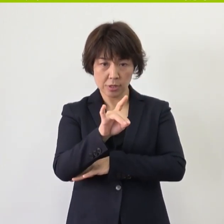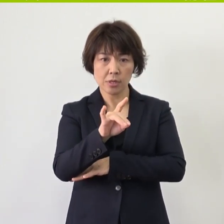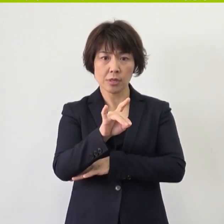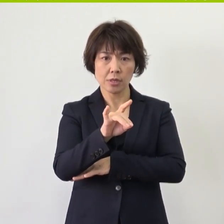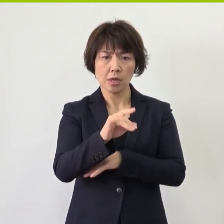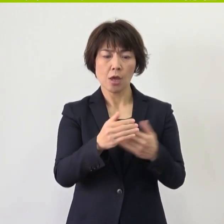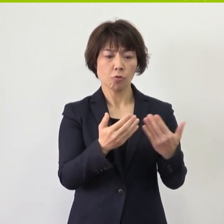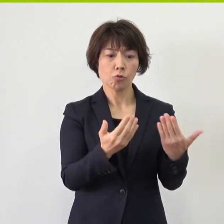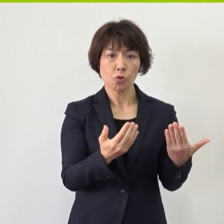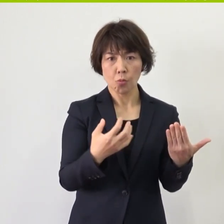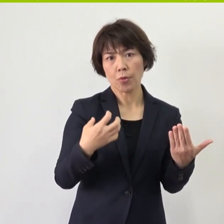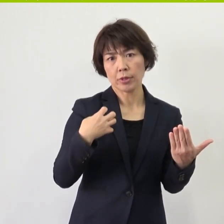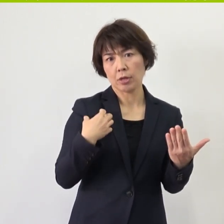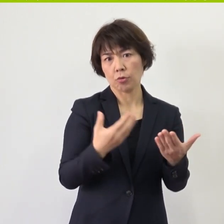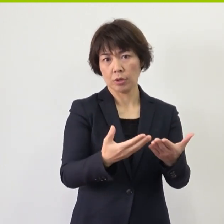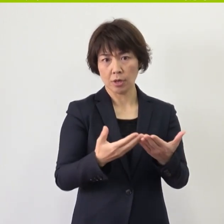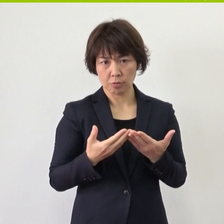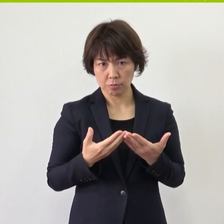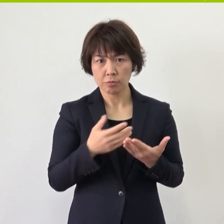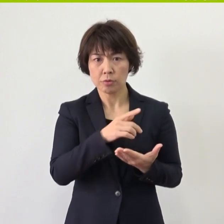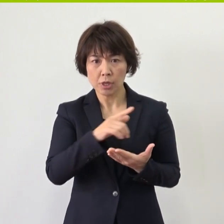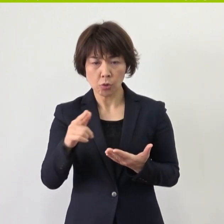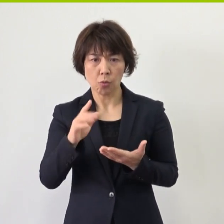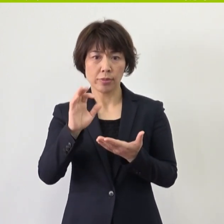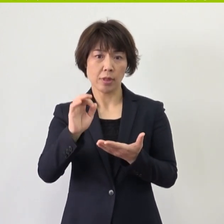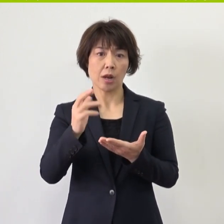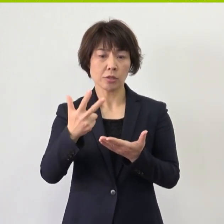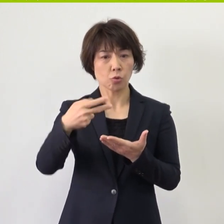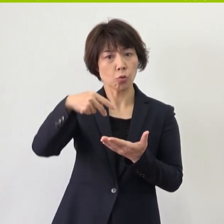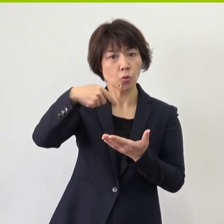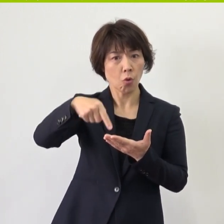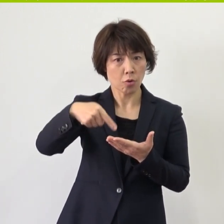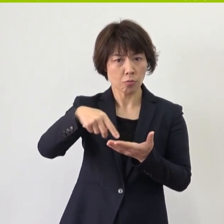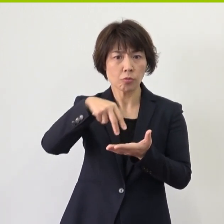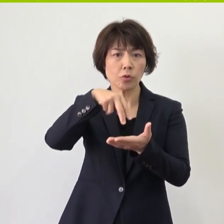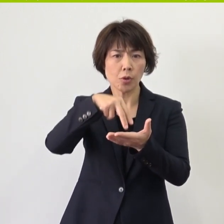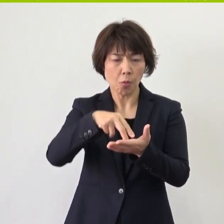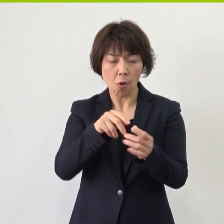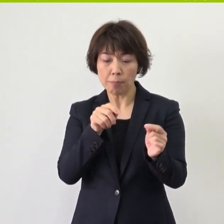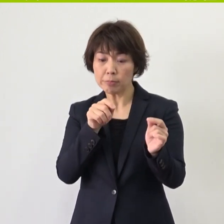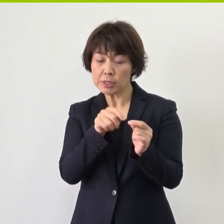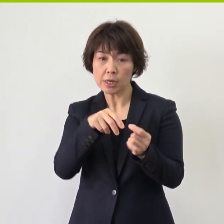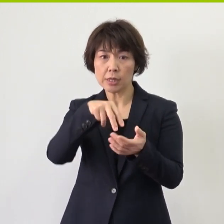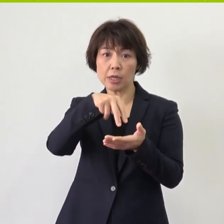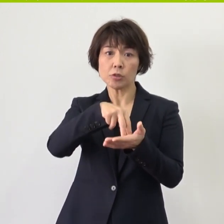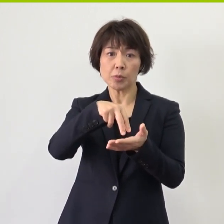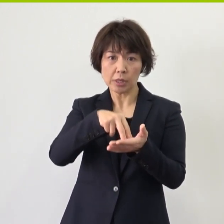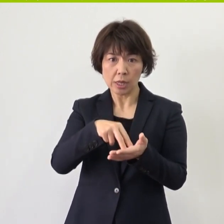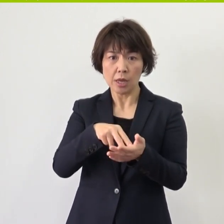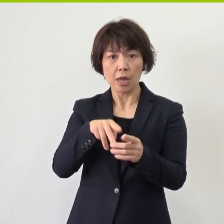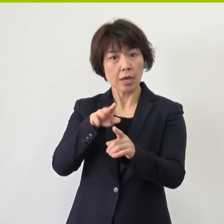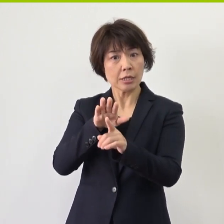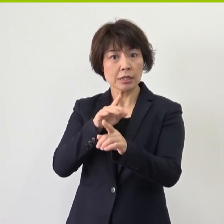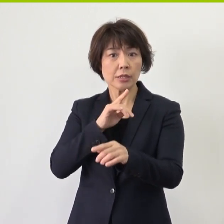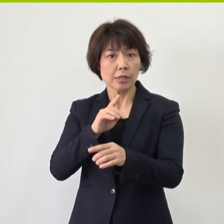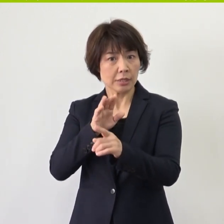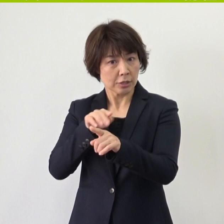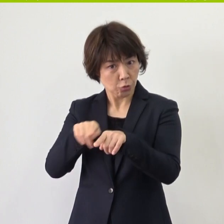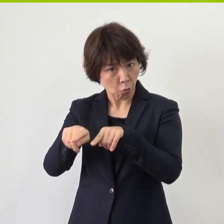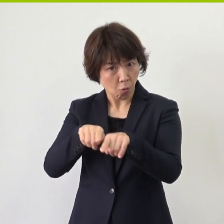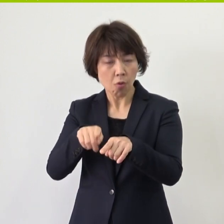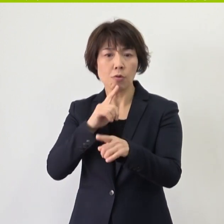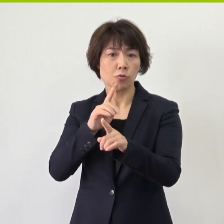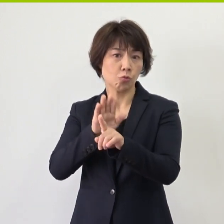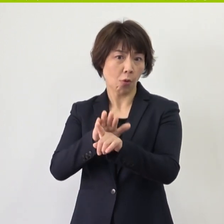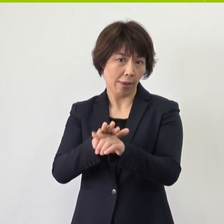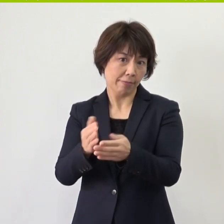た授業も担当いただくなど、奈良市教育にとっても身近な存在として指導やご助言をいただく予定